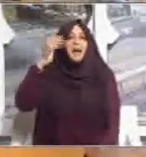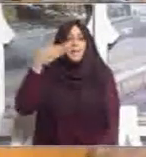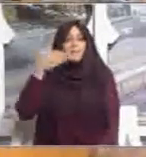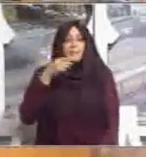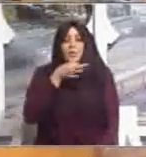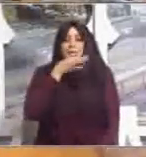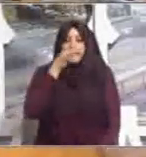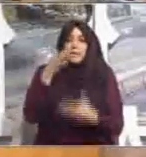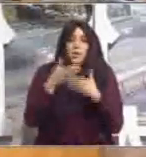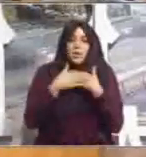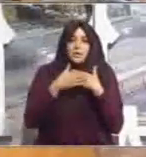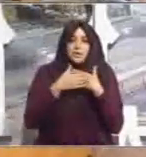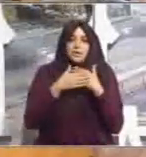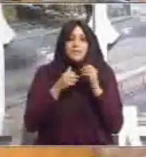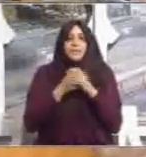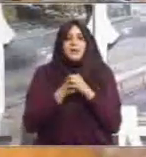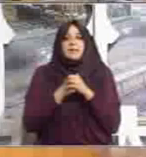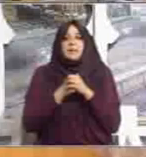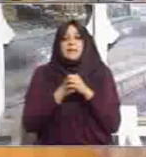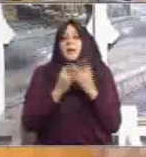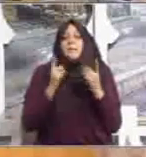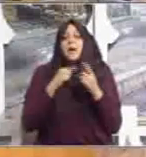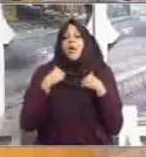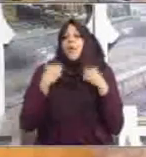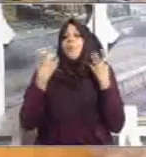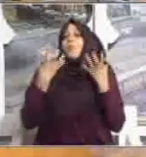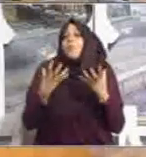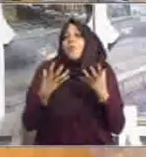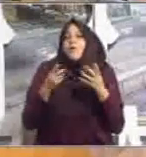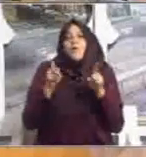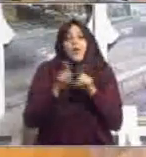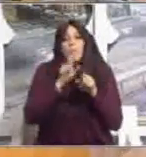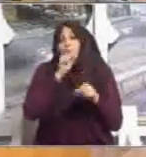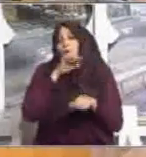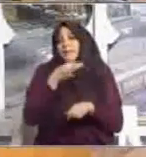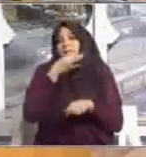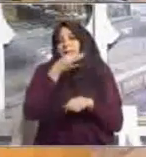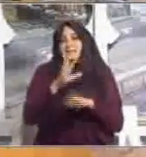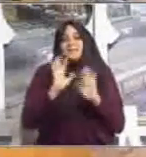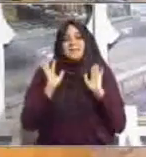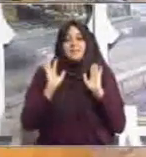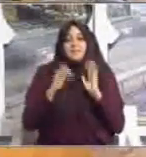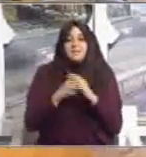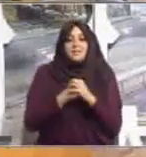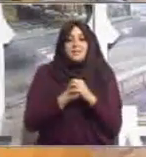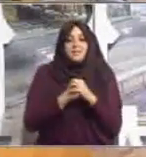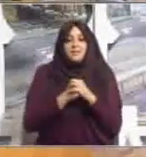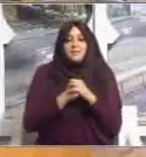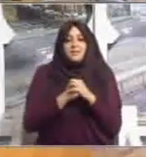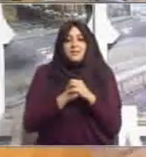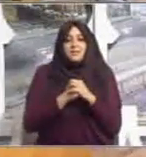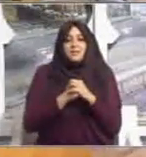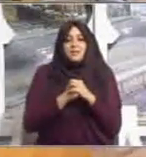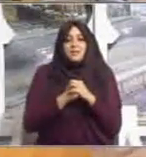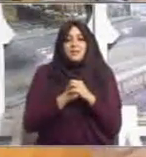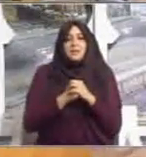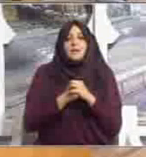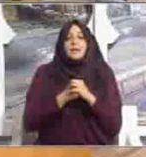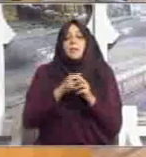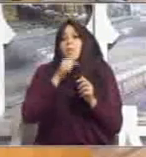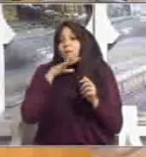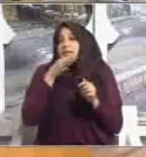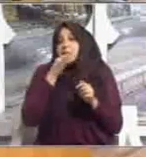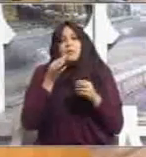إحنا كاين أمور ما تمشيش على مزاجنا، تمشي على هدي النبي صلى الله عليه وسلم. صلى الله عليه وسلم. والأشياء التي أباحها